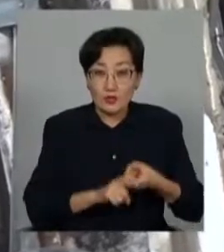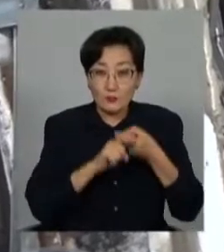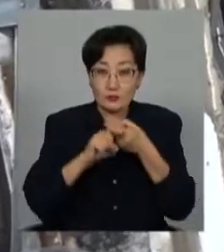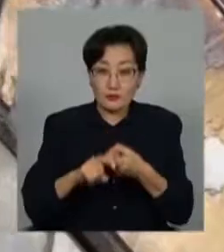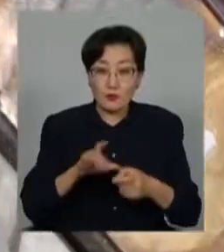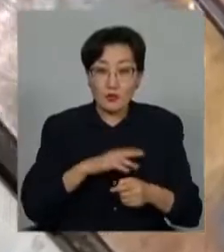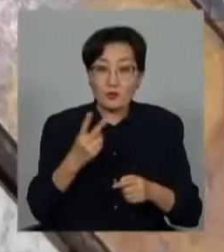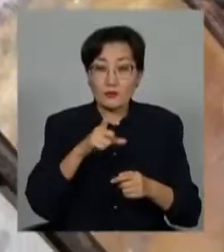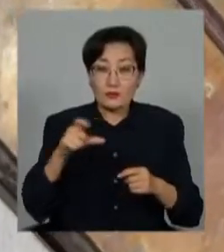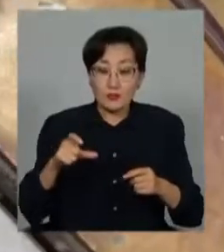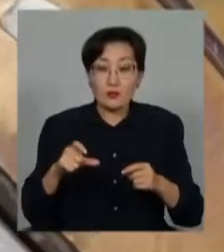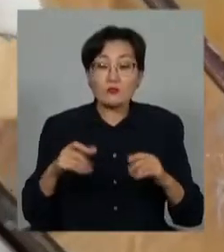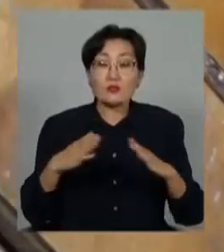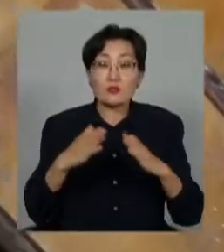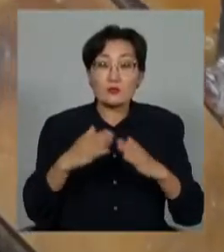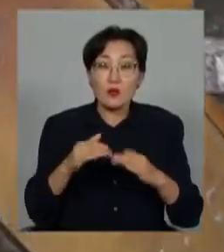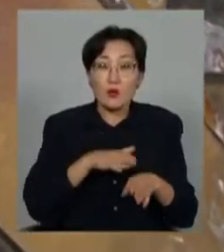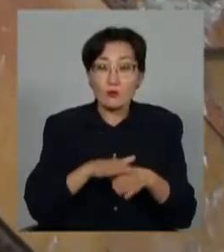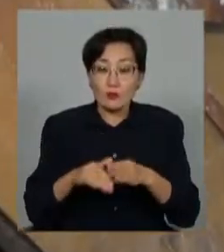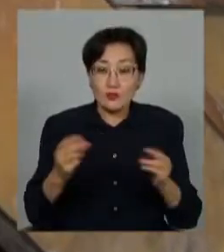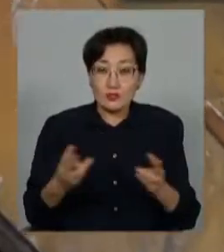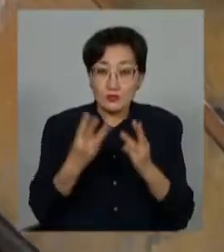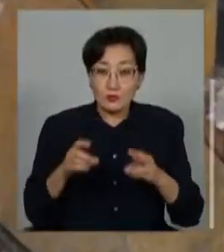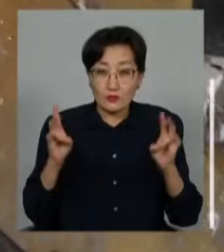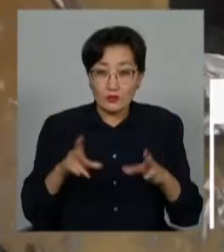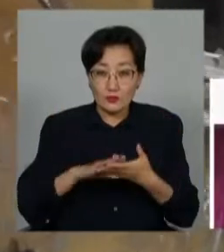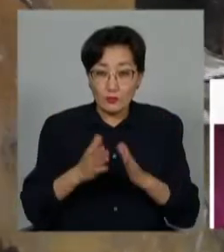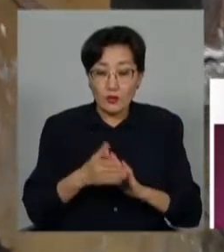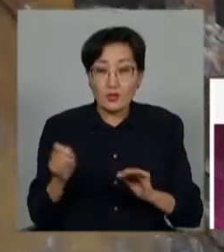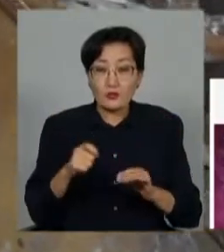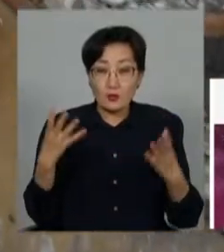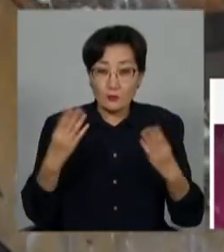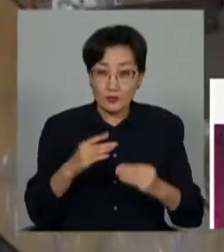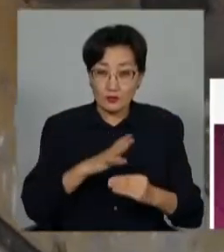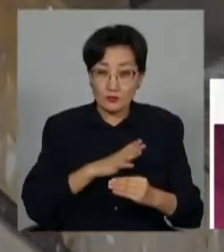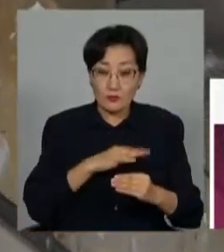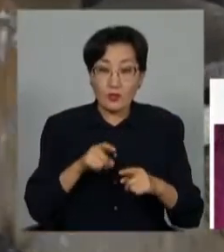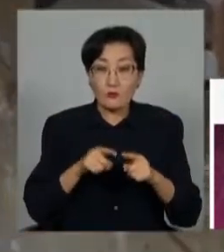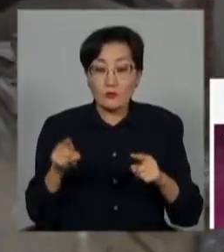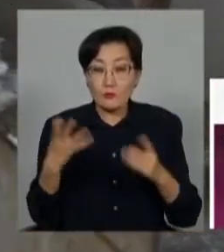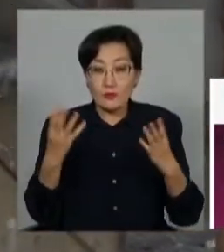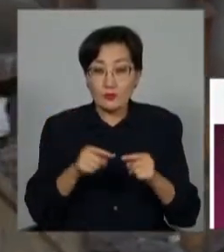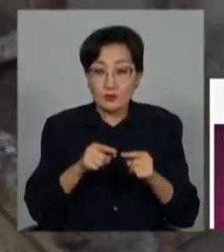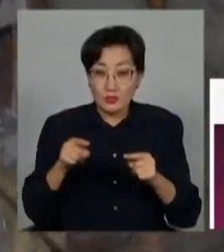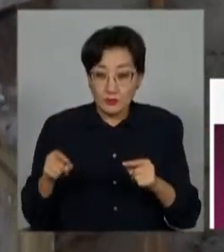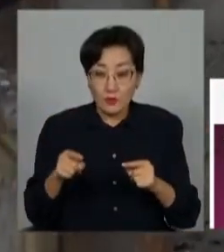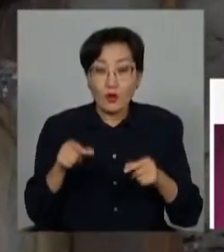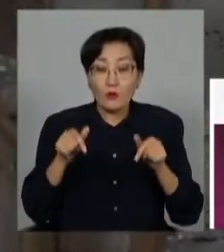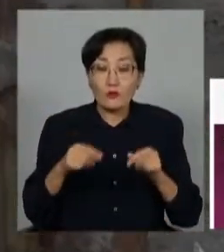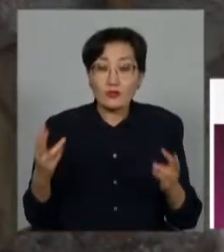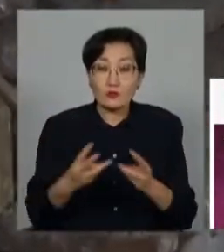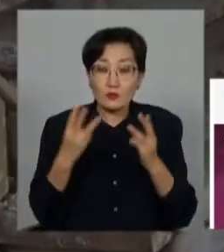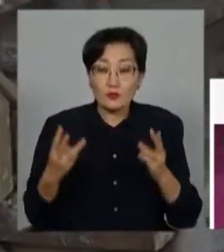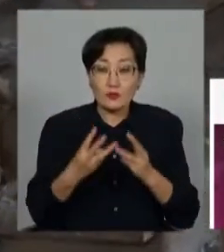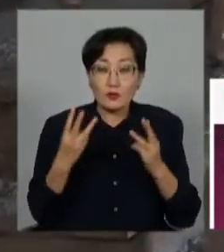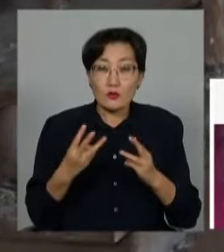шарпыған. Екі қабатты мансартты үйдің сау тамтығы қалмаған оқыс жағдай жексенбі күні болыпты. Арада 5 күн өткеніне қарамастан мұнда өрттен